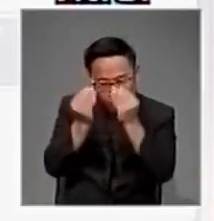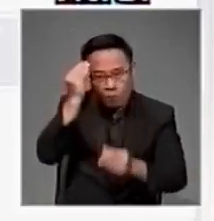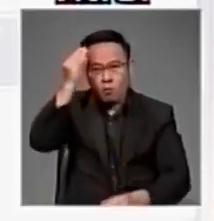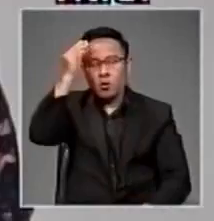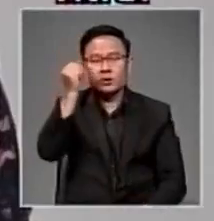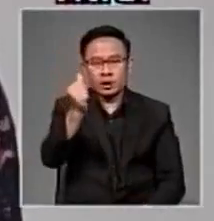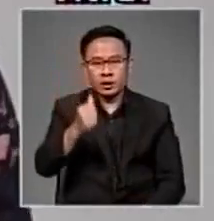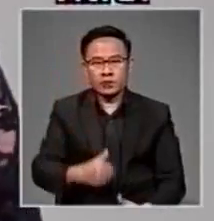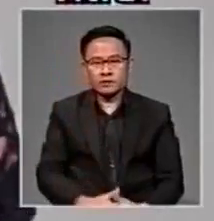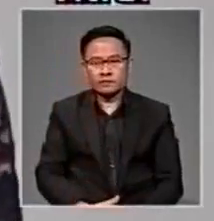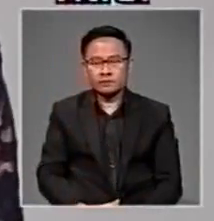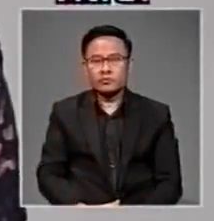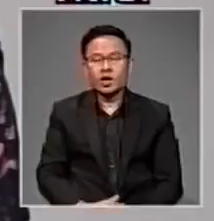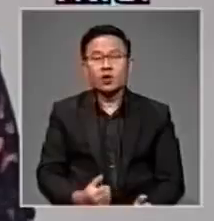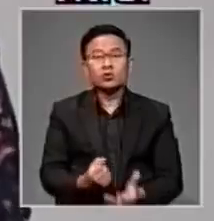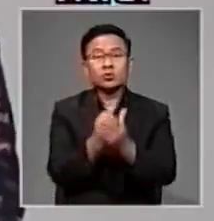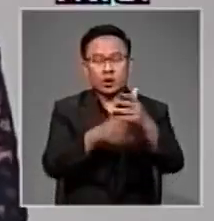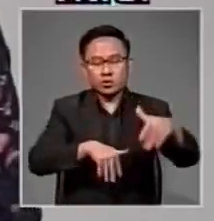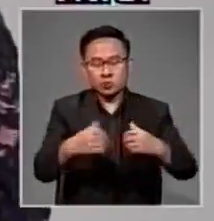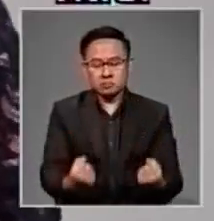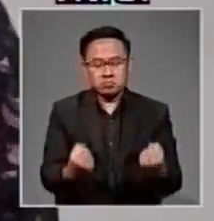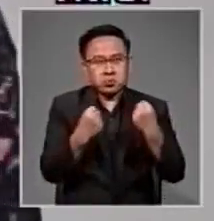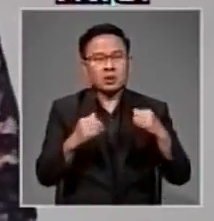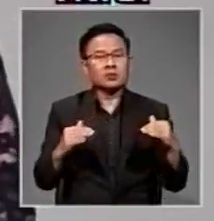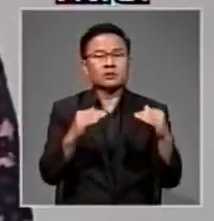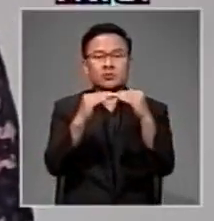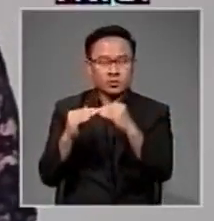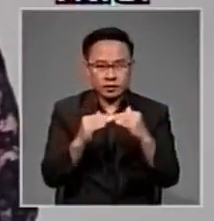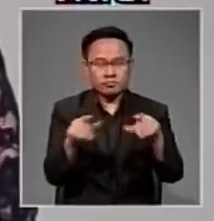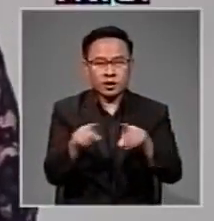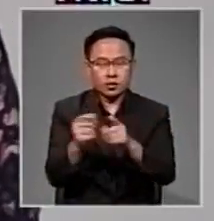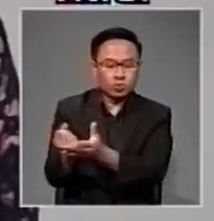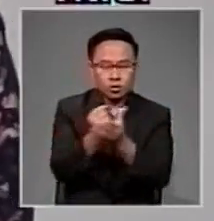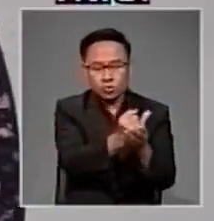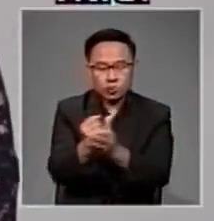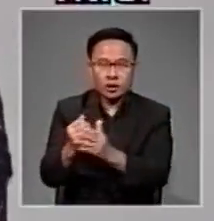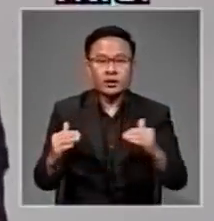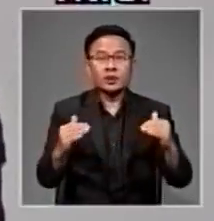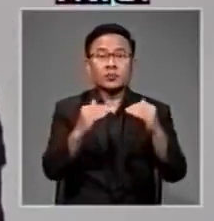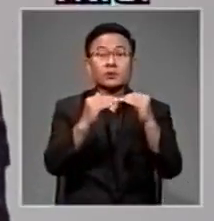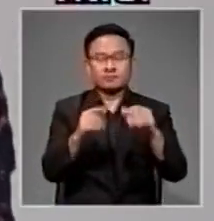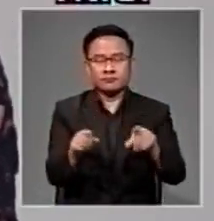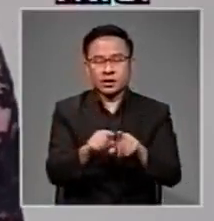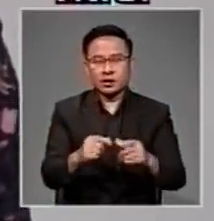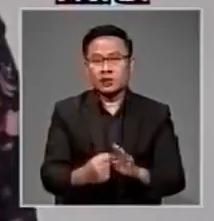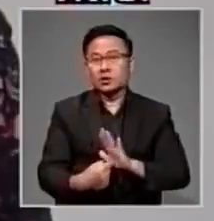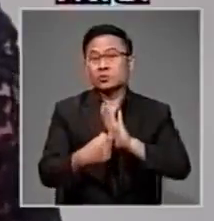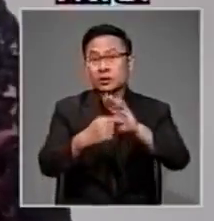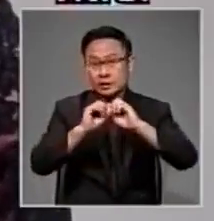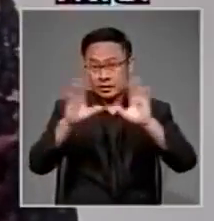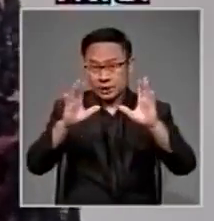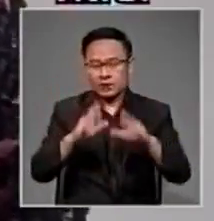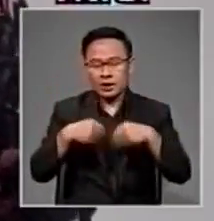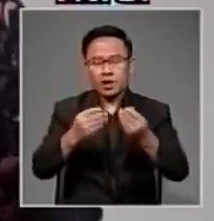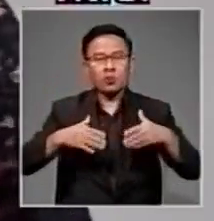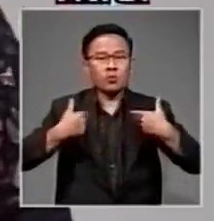ชุมชนที่จะต้องเรียนรู้และต้องอบรมกันต่อไป เป็นการสร้างให้ชุมชนมีความเข้มแข็งด้วยชุมชนเองด้วย